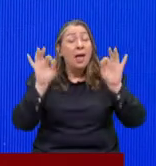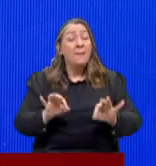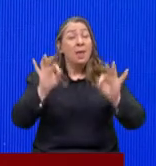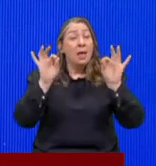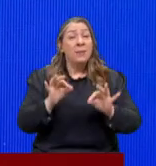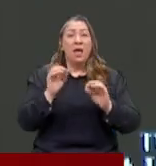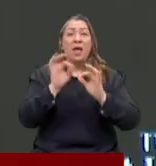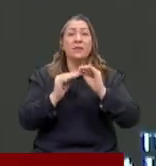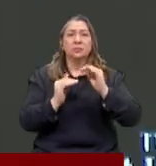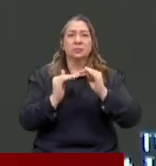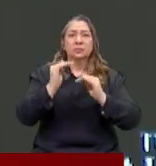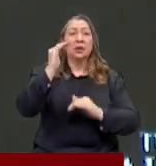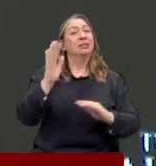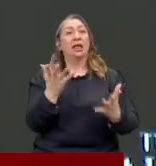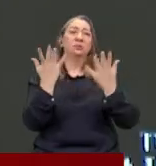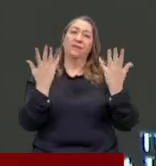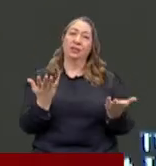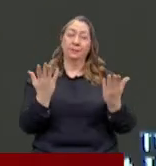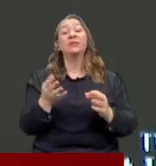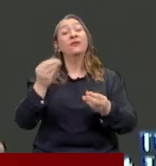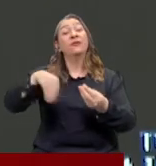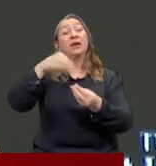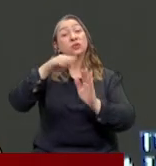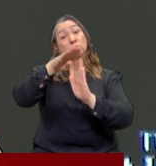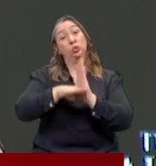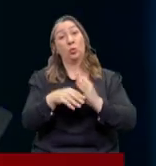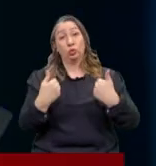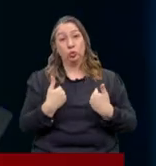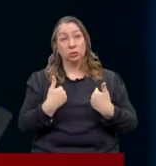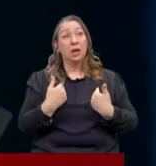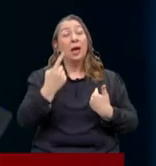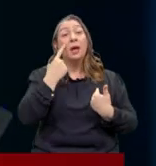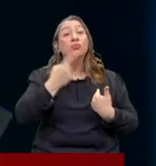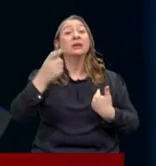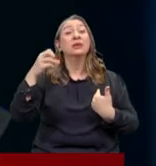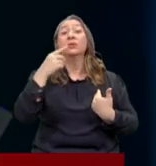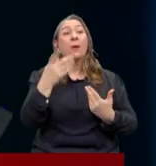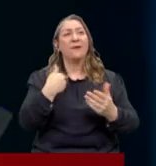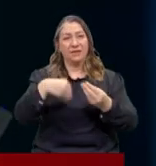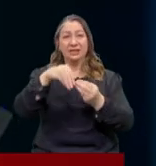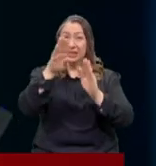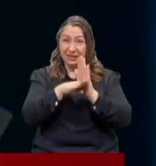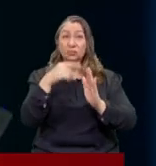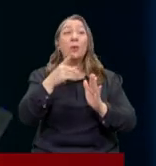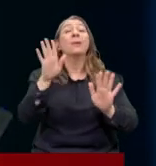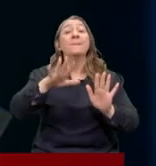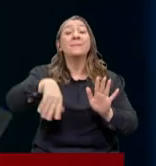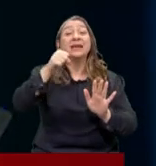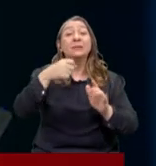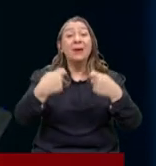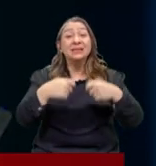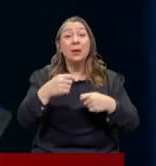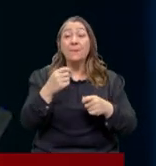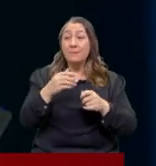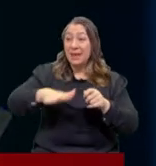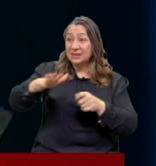enflasyon daha da artıyor. Neymiş efendim? Faizleri düşürüyormuşuz. Erdoğan ne diyor? Ben faizi indirdim diyor. İndirdim dedi. Merkez Bankası'nın piyasaya